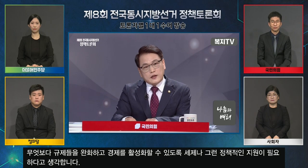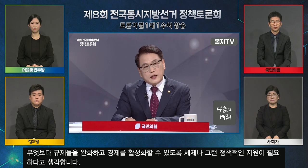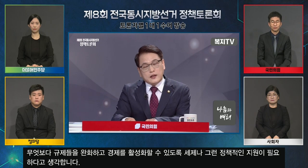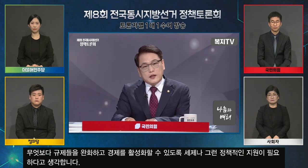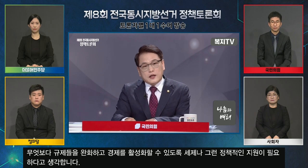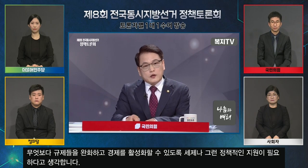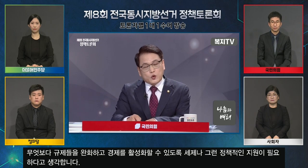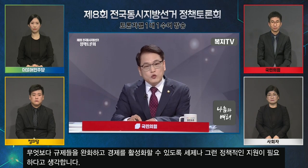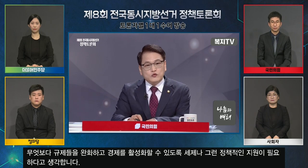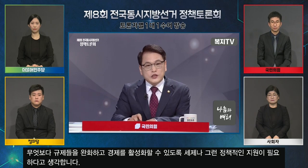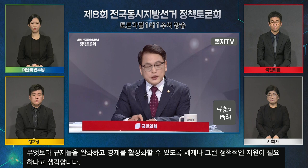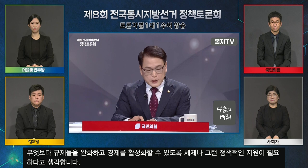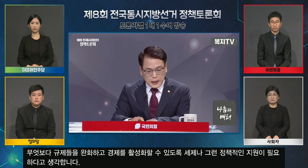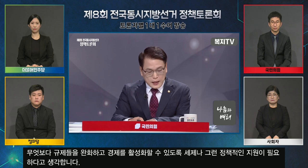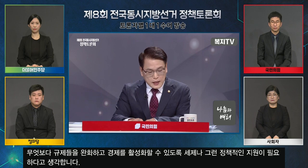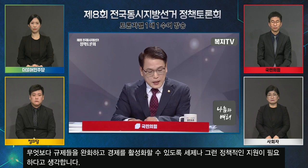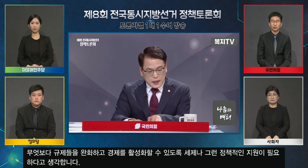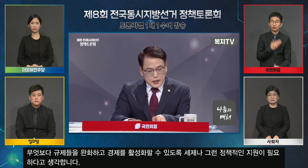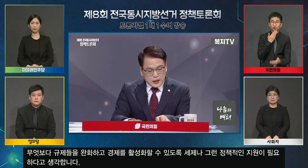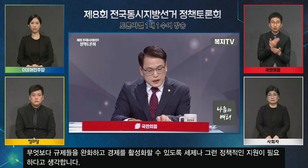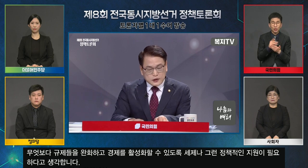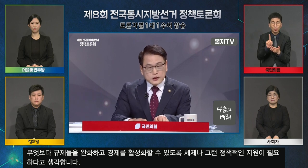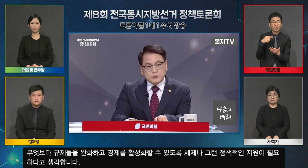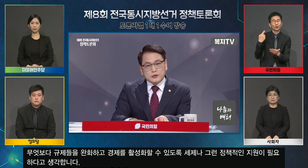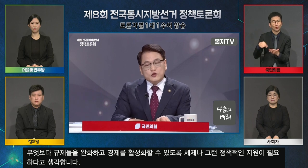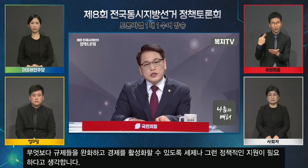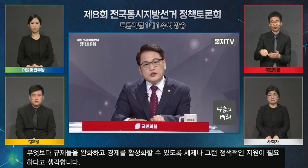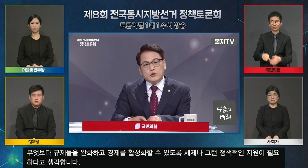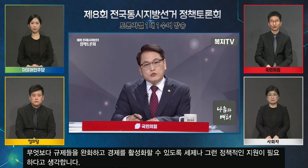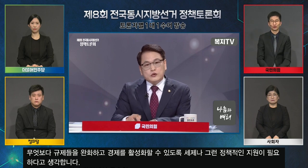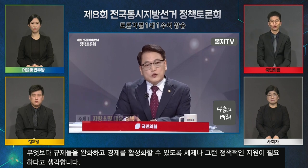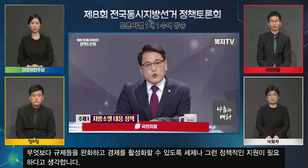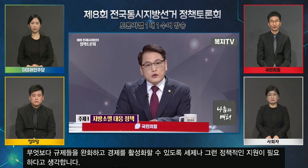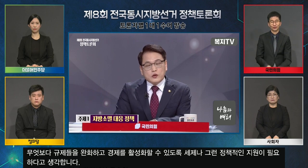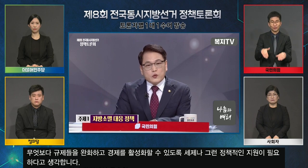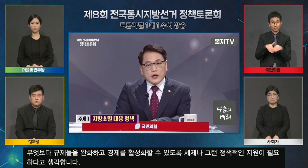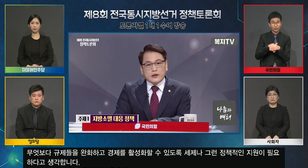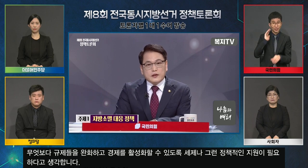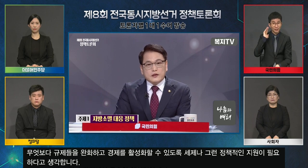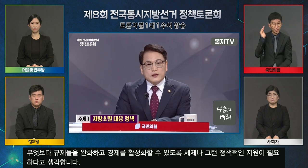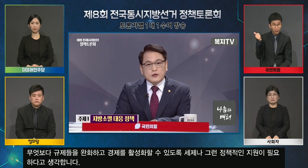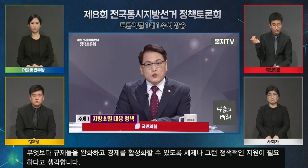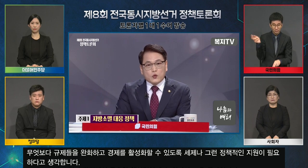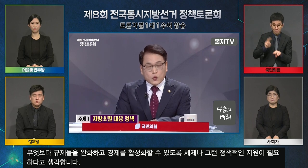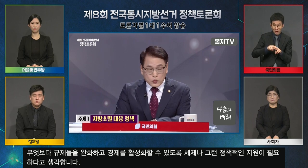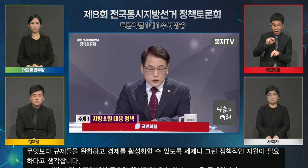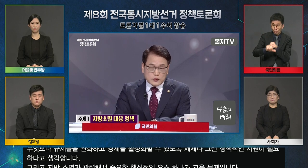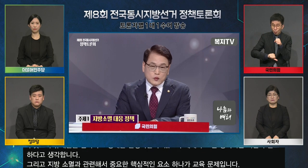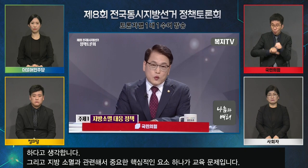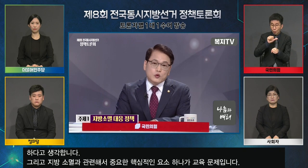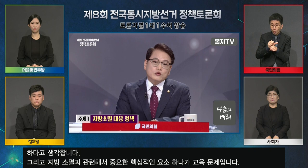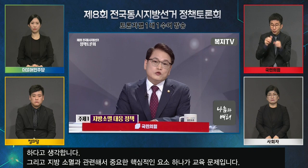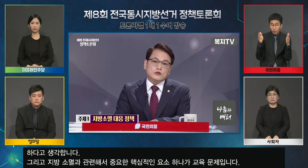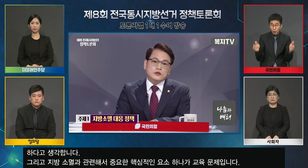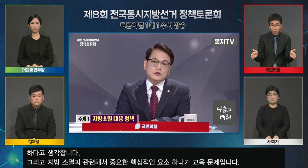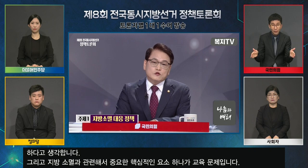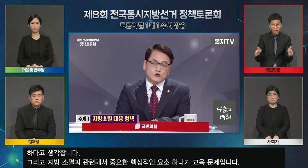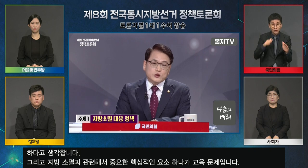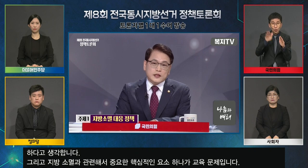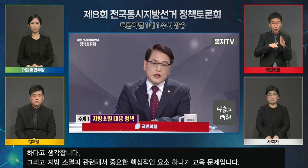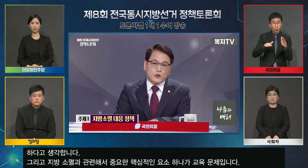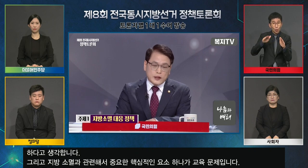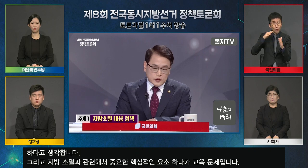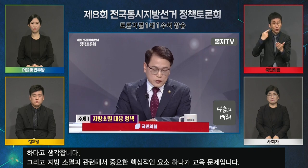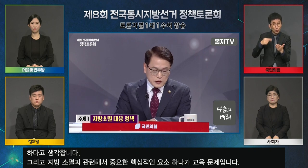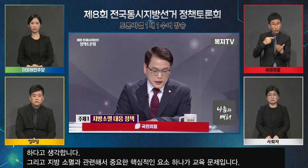하나가 교육 문제입니다. 지금 문재인 정부 5년 동안 공교육을